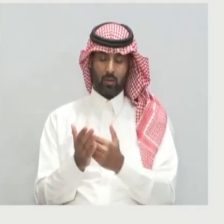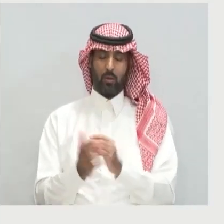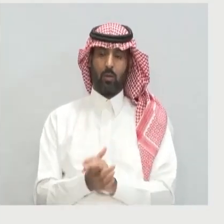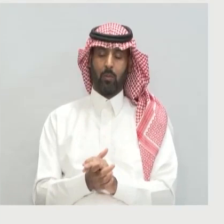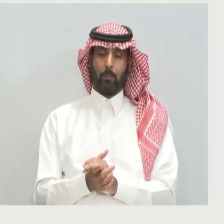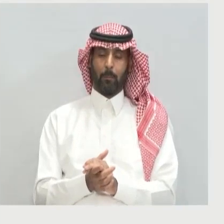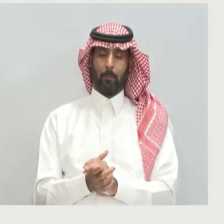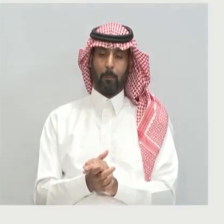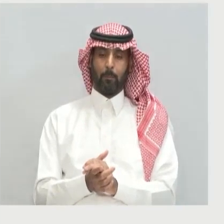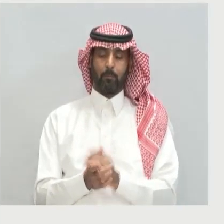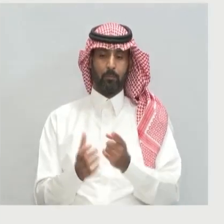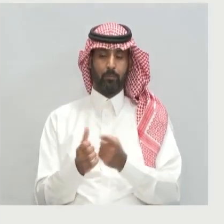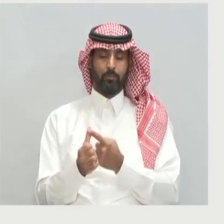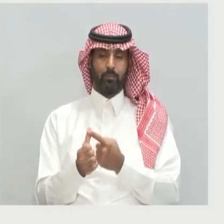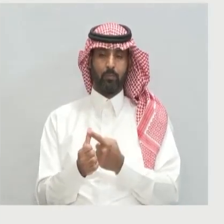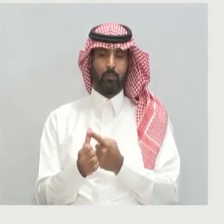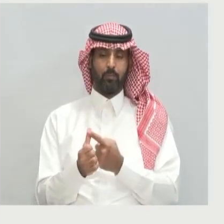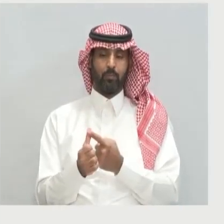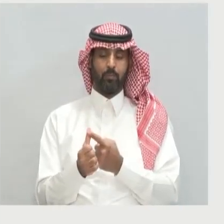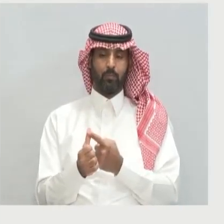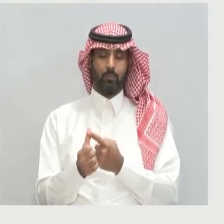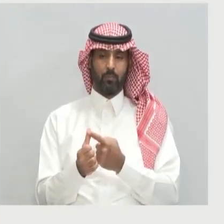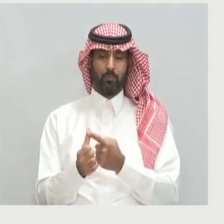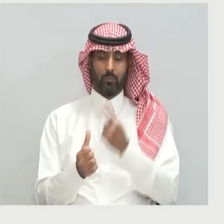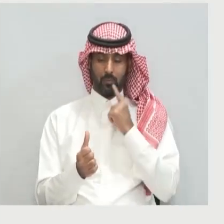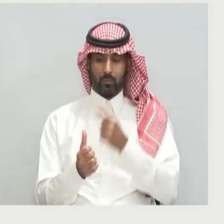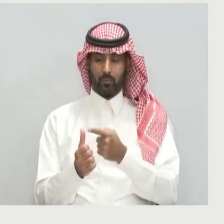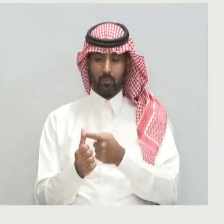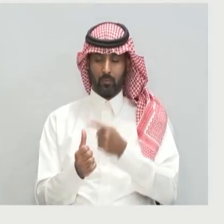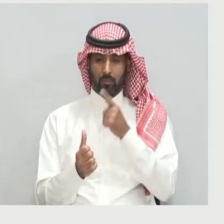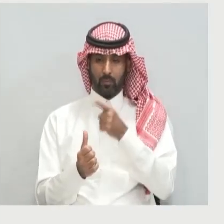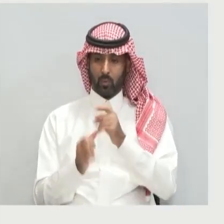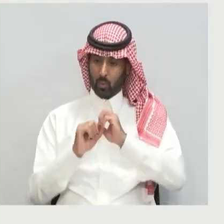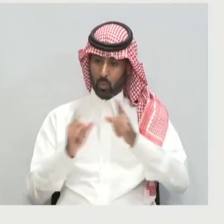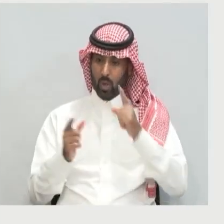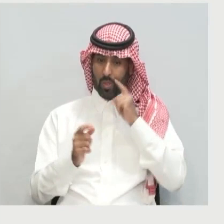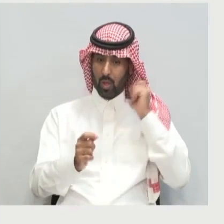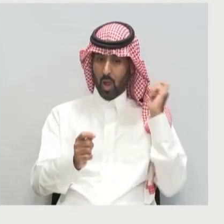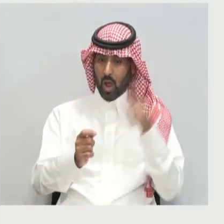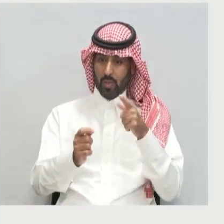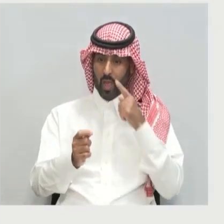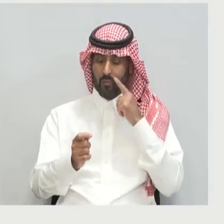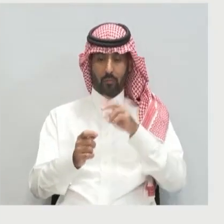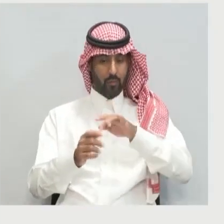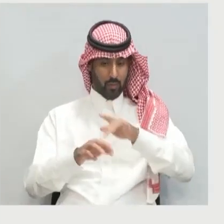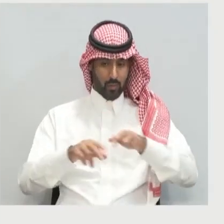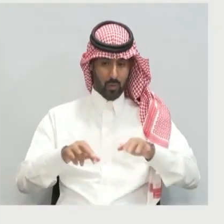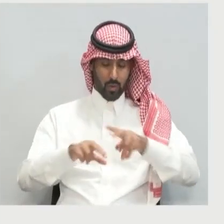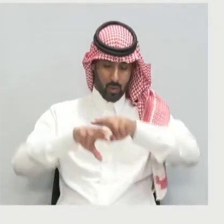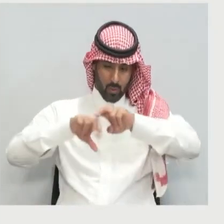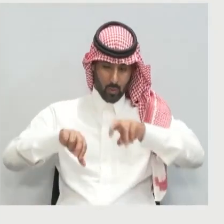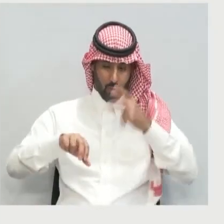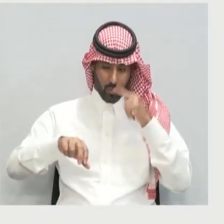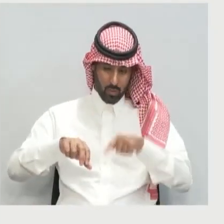بها اولا اول عندنا معيار هو وضوح الهدف من الموقع الذي